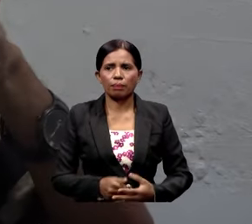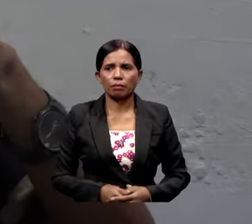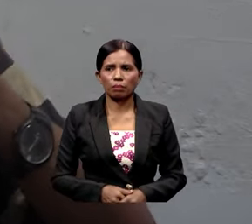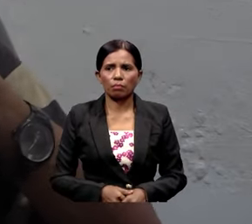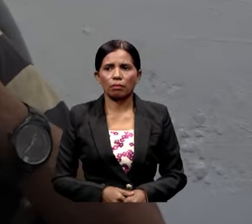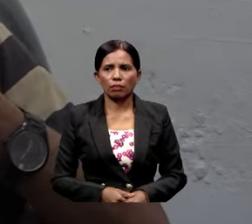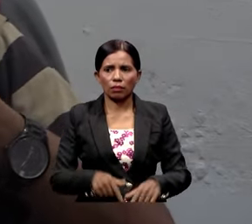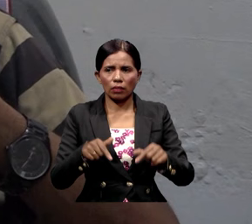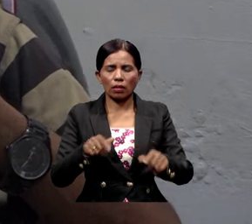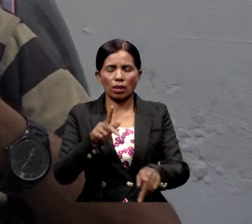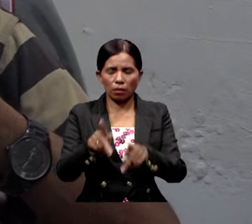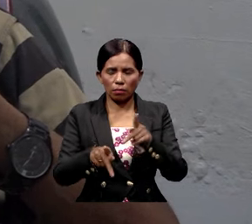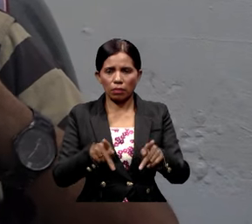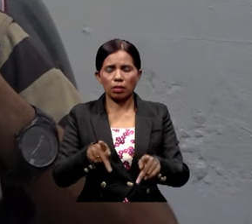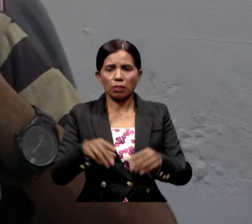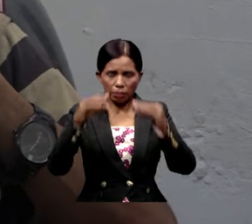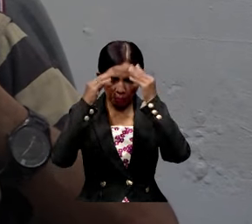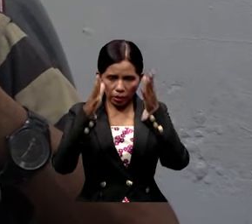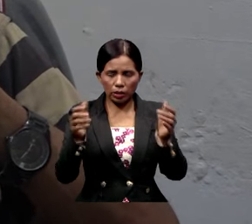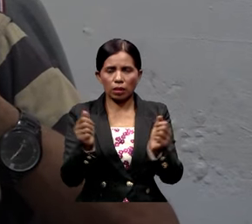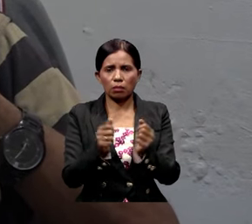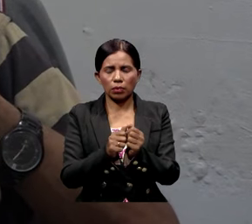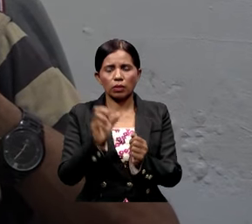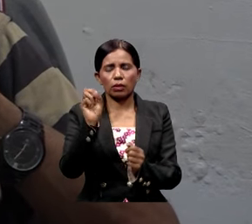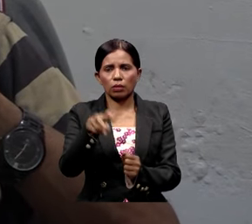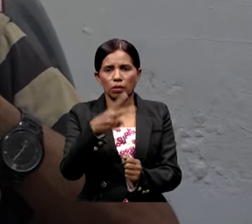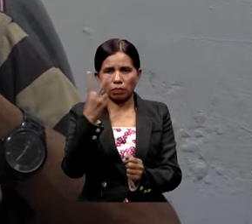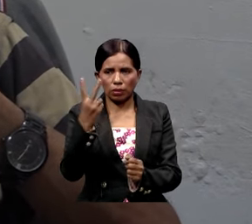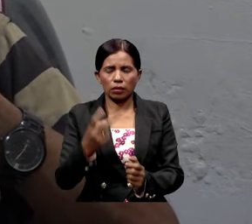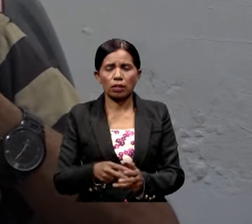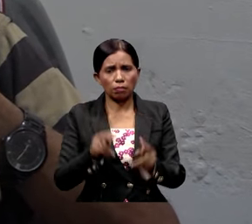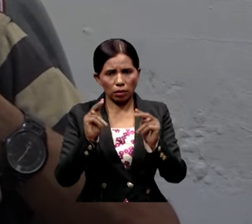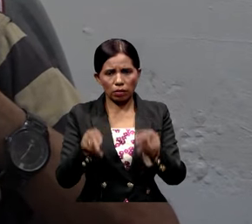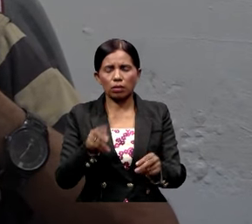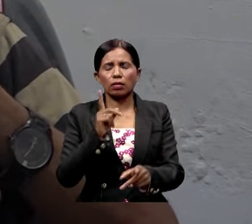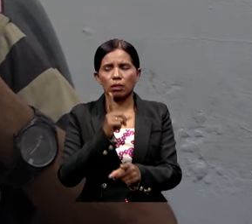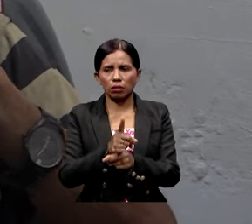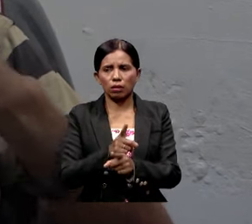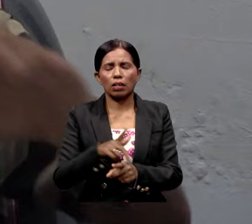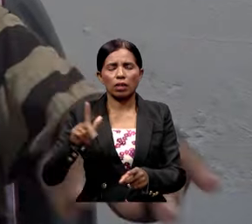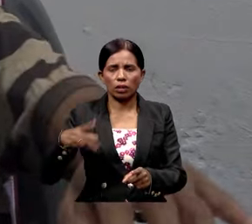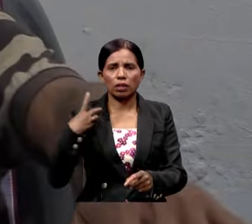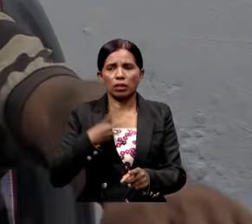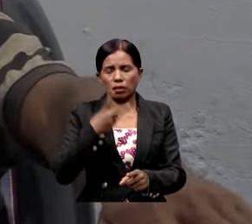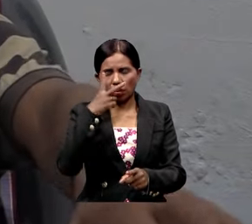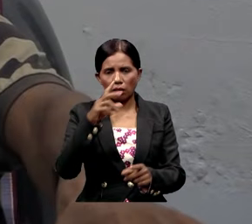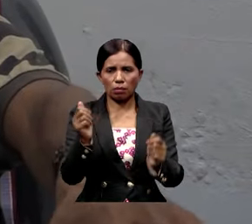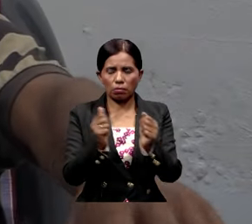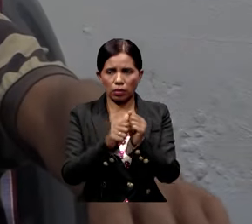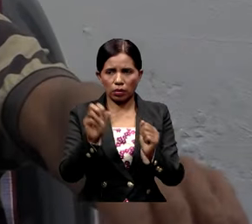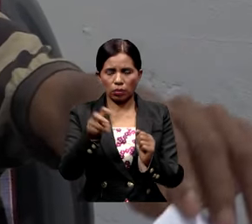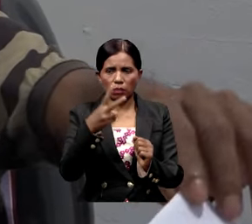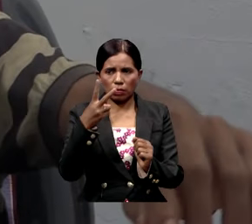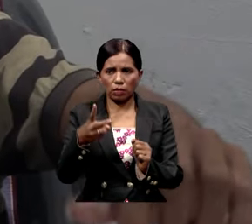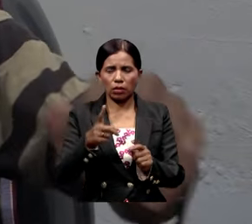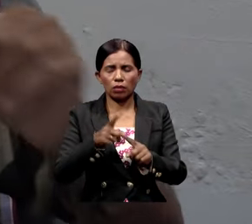Ebe ini nih sanu resin rua. Ini sih sudah dihutu. Ebe osi dia mak kita retau. Ini nih sanu resin rua. Alatnya nih zane